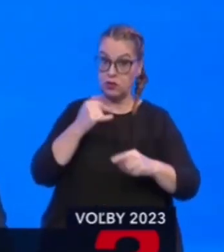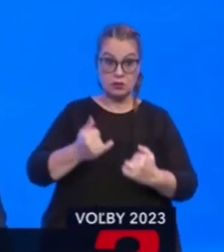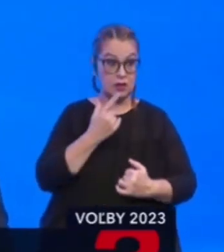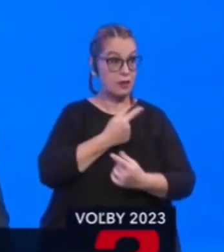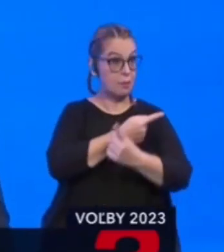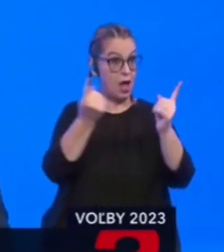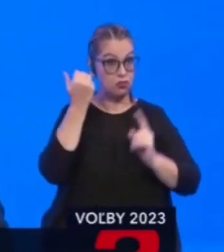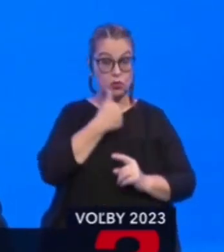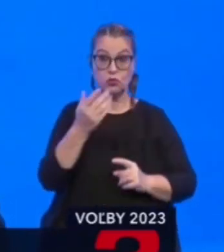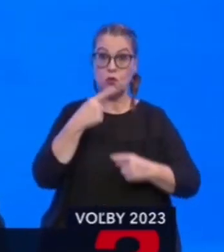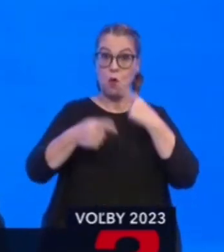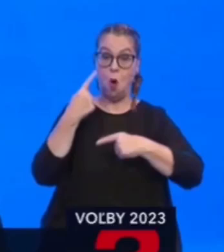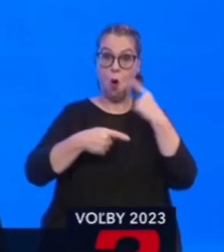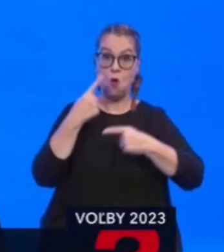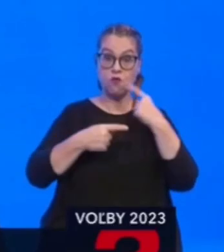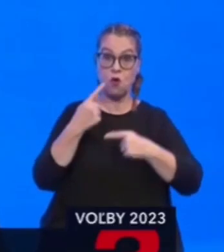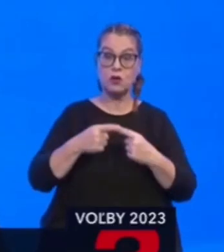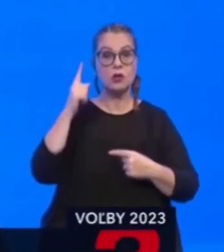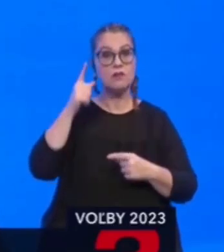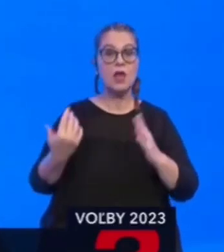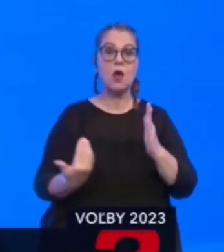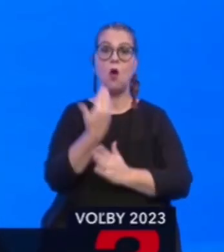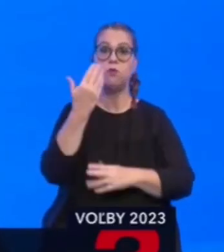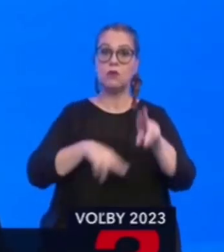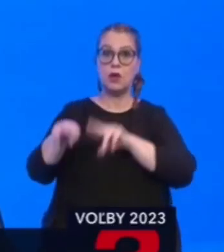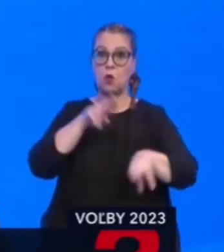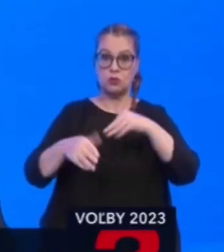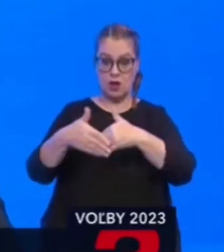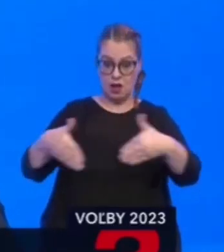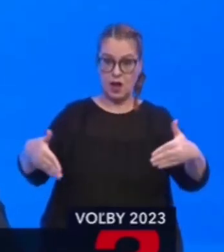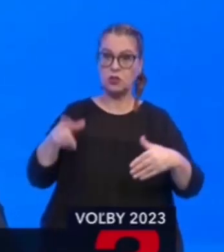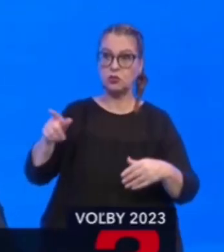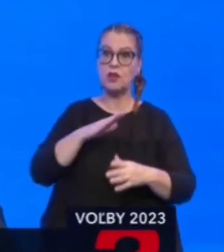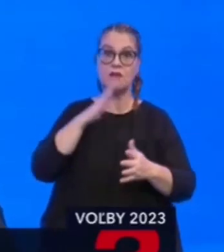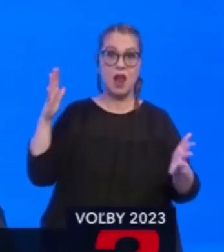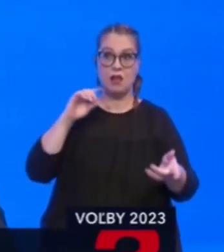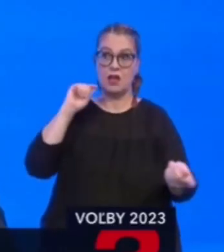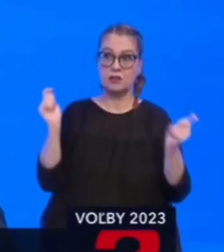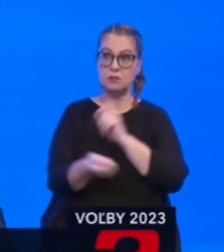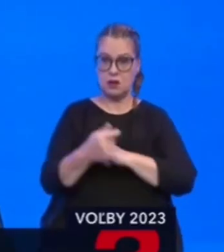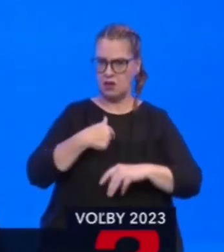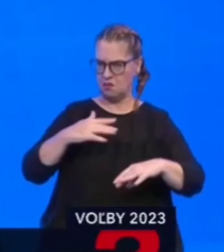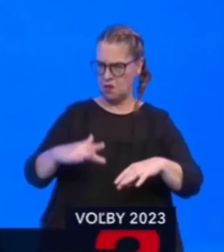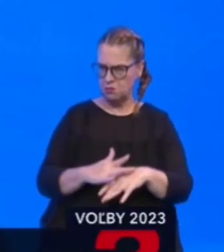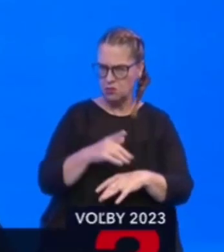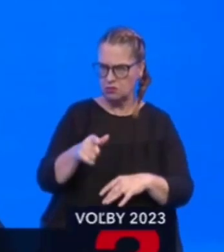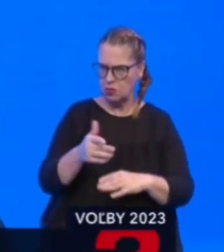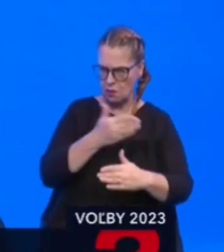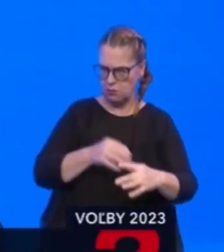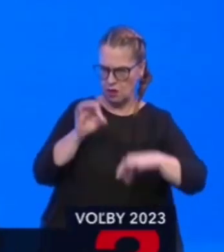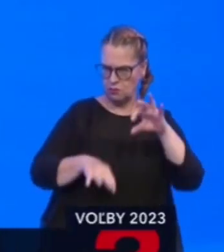voličom, tak rozpráva o tom, že si vie predstaviť obnovu hraničných kontrol. To je zásadný obrat a ja mám pocit, že to je len nejaké